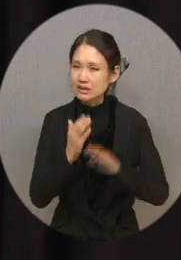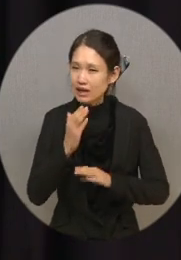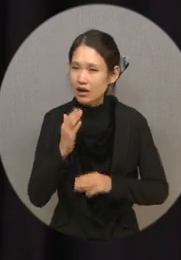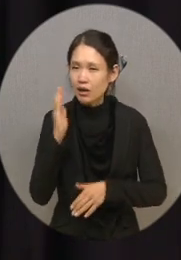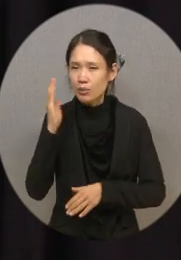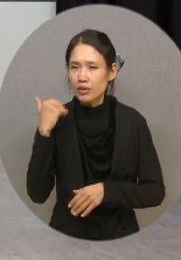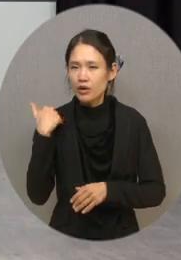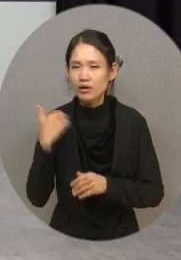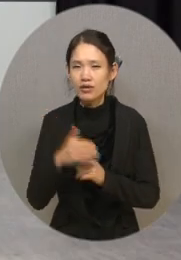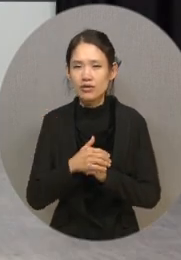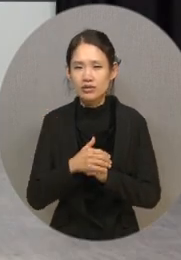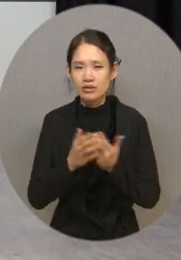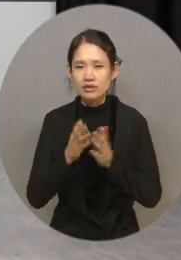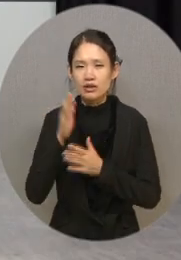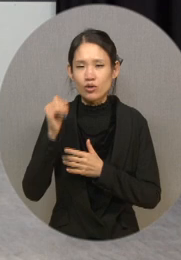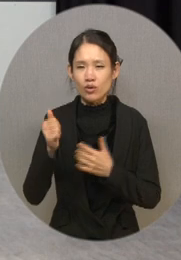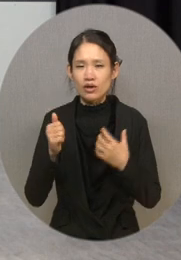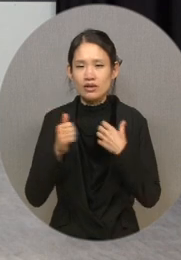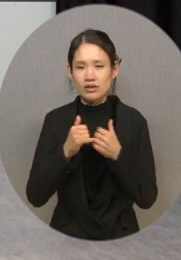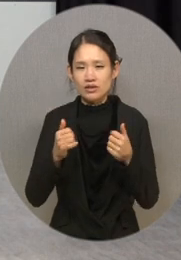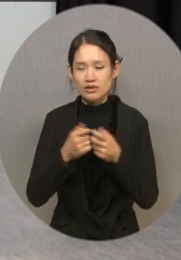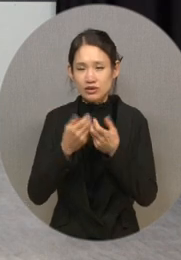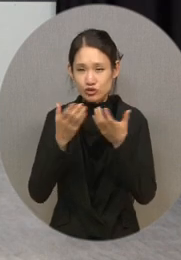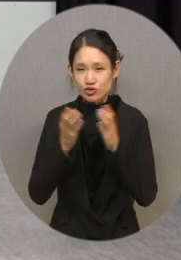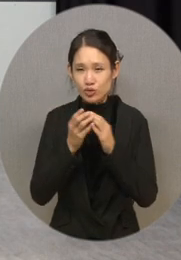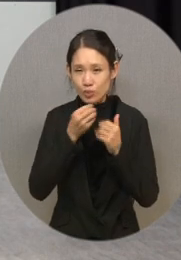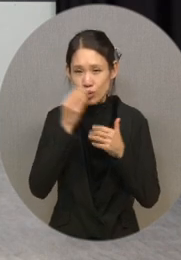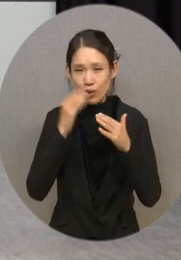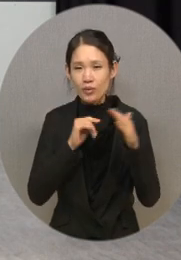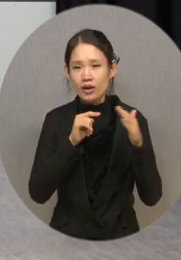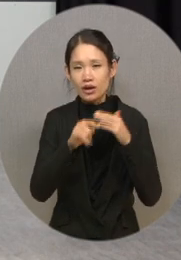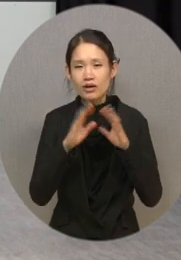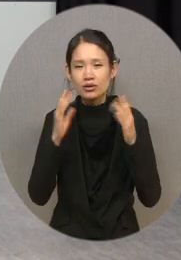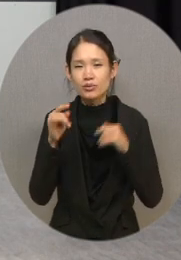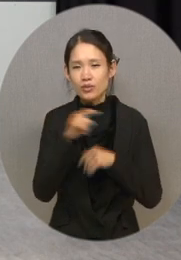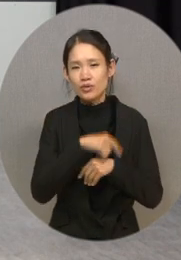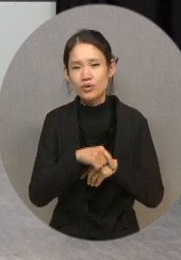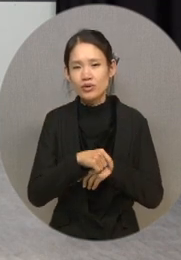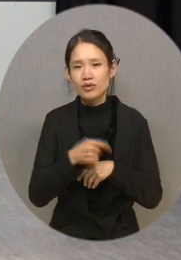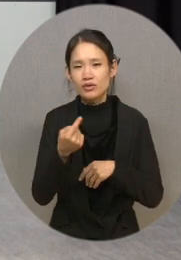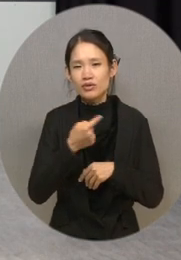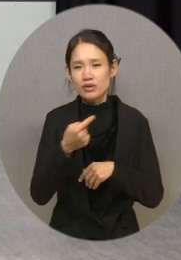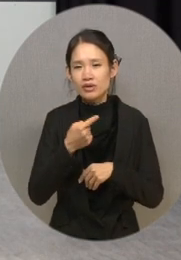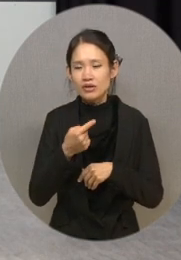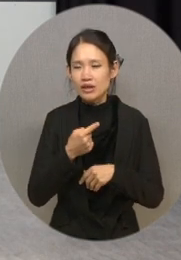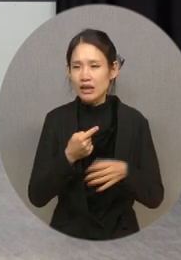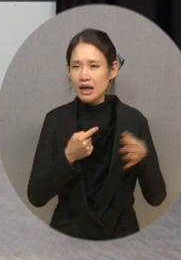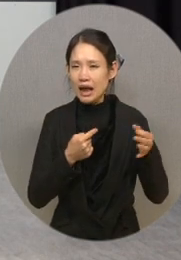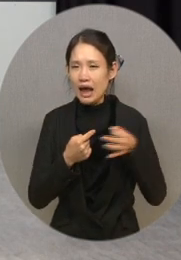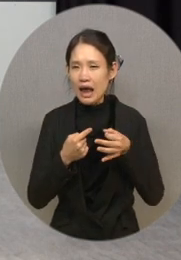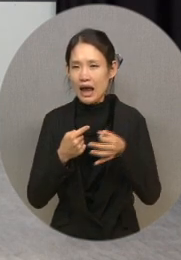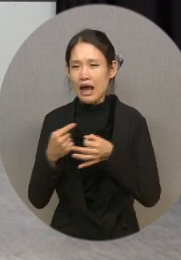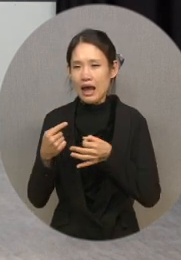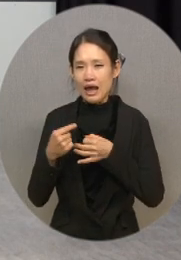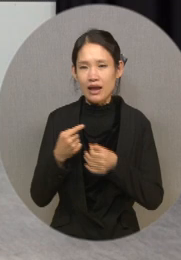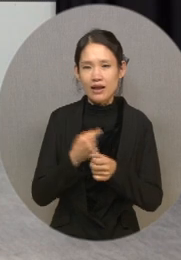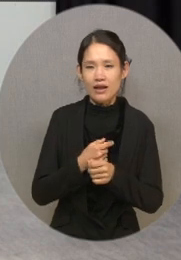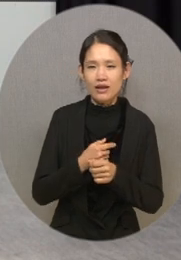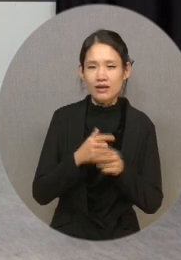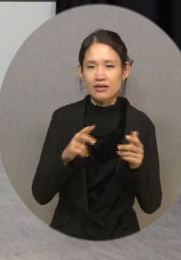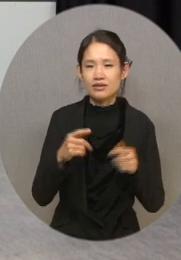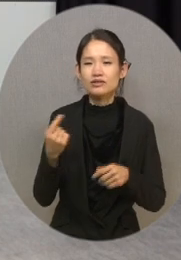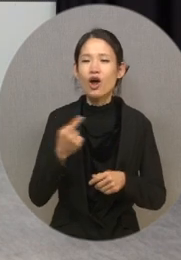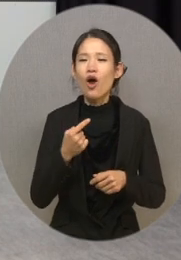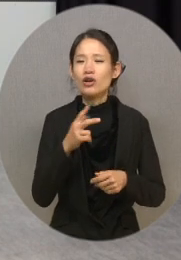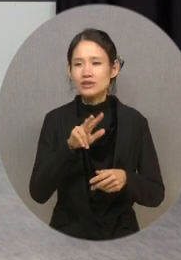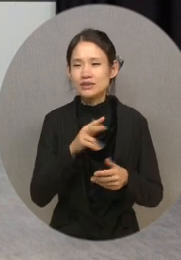몰라도 장관을 헌 사람이 그룹홈에 가가지고 거기 있는 아이들 보고 천 원씩 앵벌이 한 거 아닙니까? 천